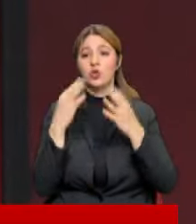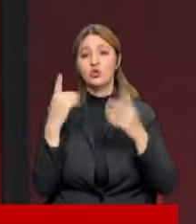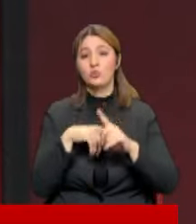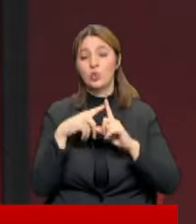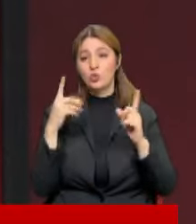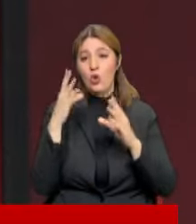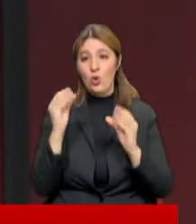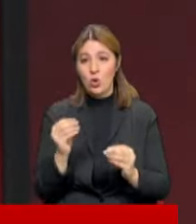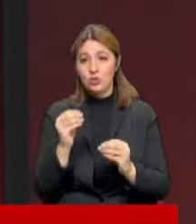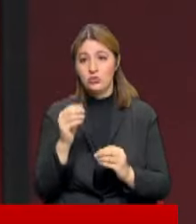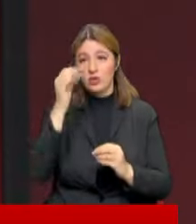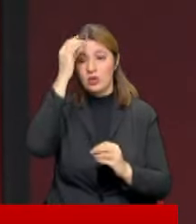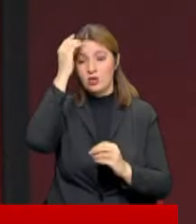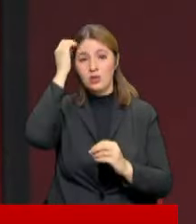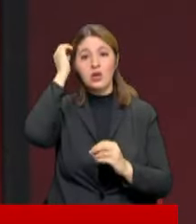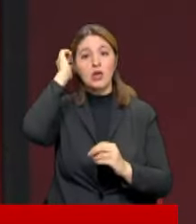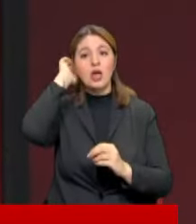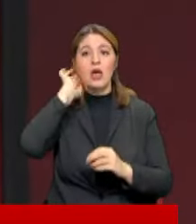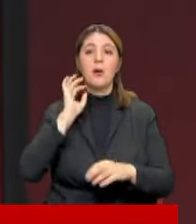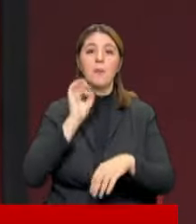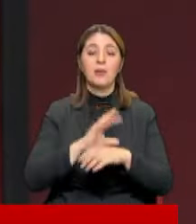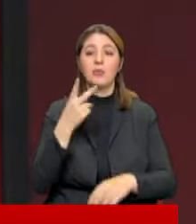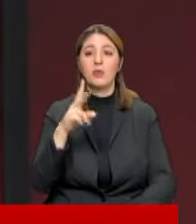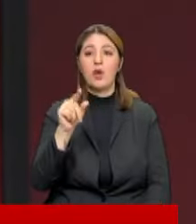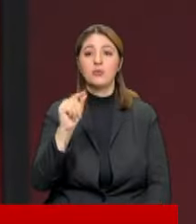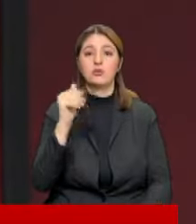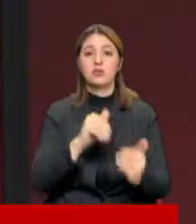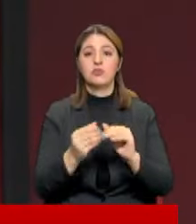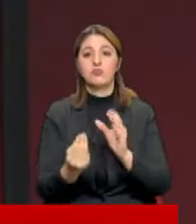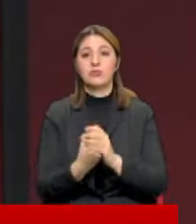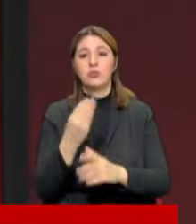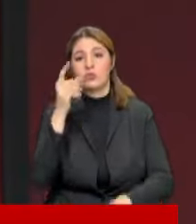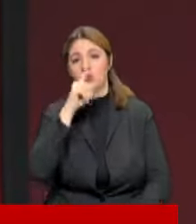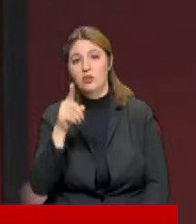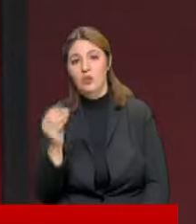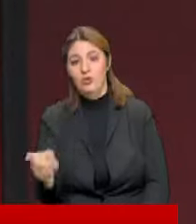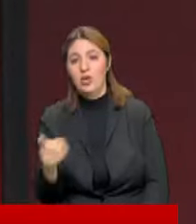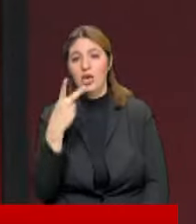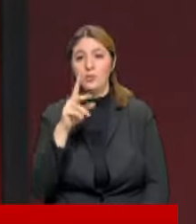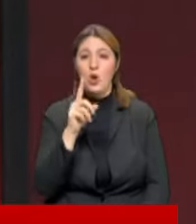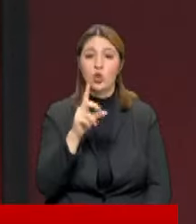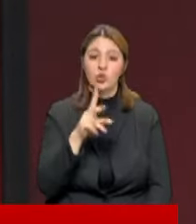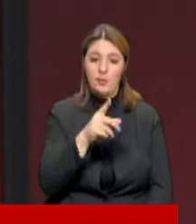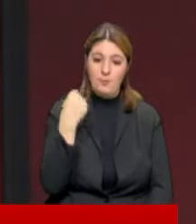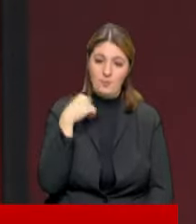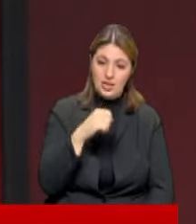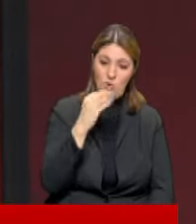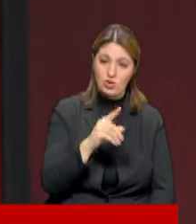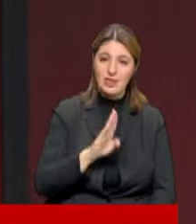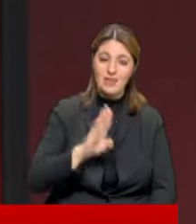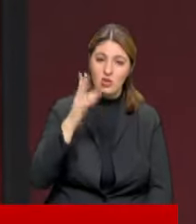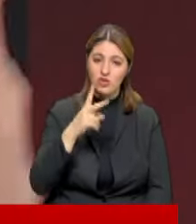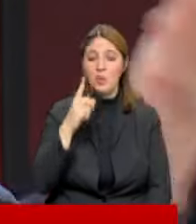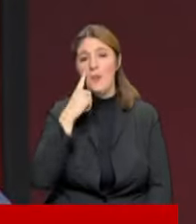süreci oldu bir baktık 2011'de seçimler olduğu için oldu 2013 yılında tekrarlandı demokratik